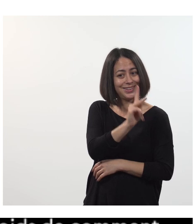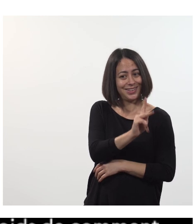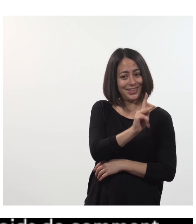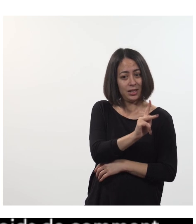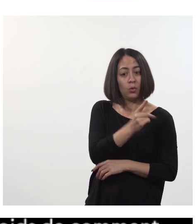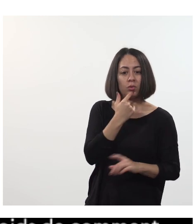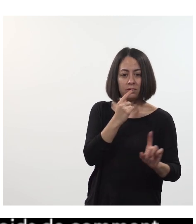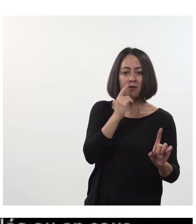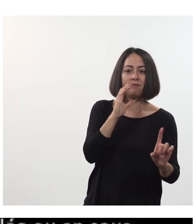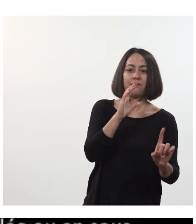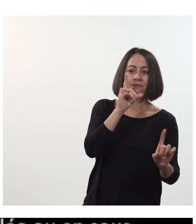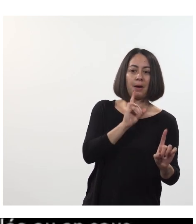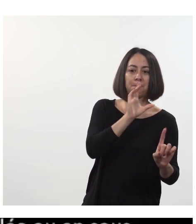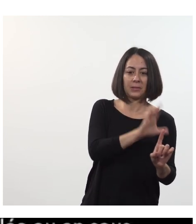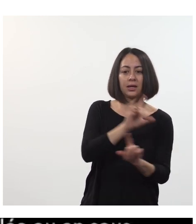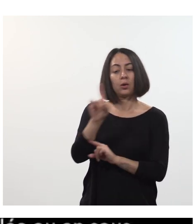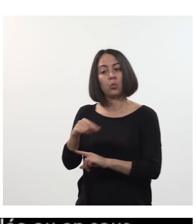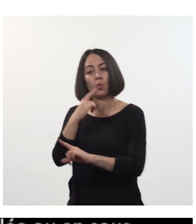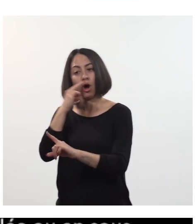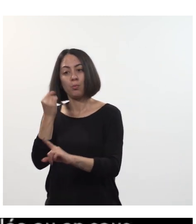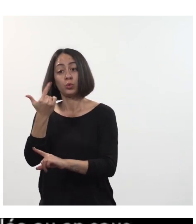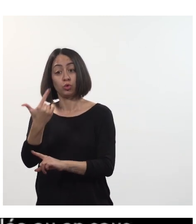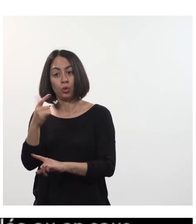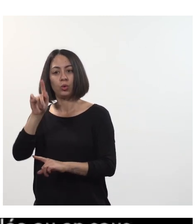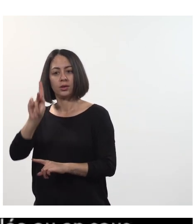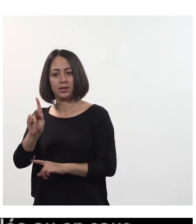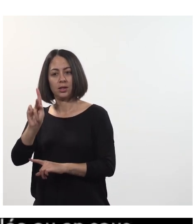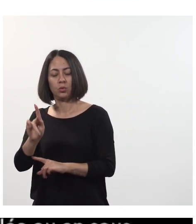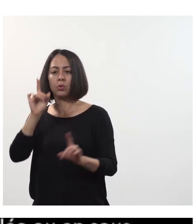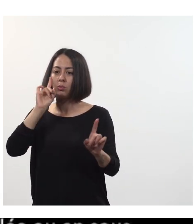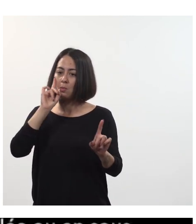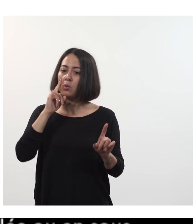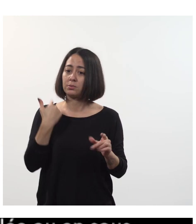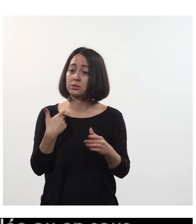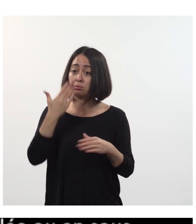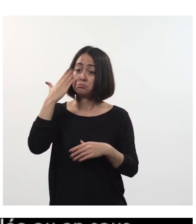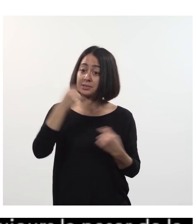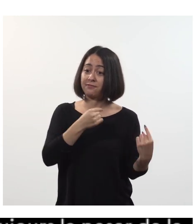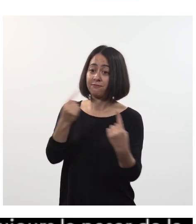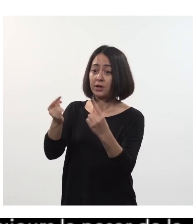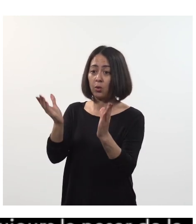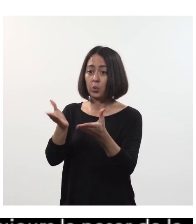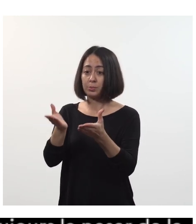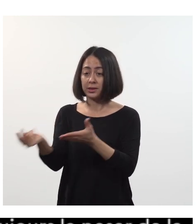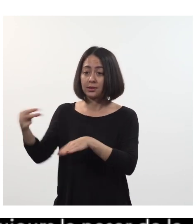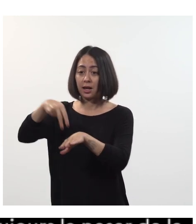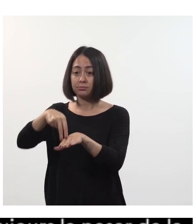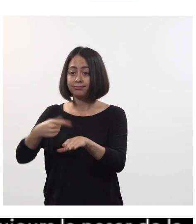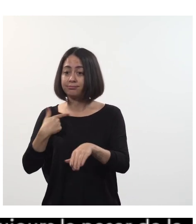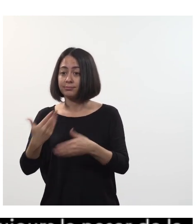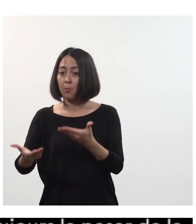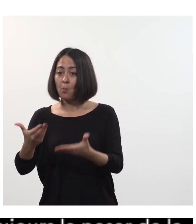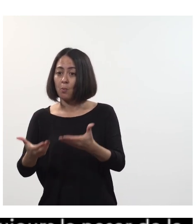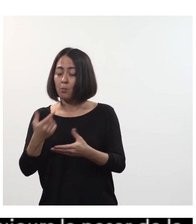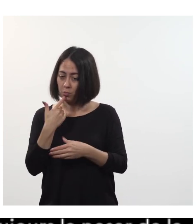le poids mesuré à l'hôpital, qu'on soit toujours sur les mêmes critères. La taille, pareil, notamment